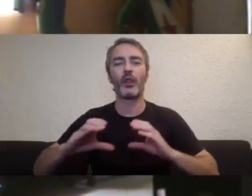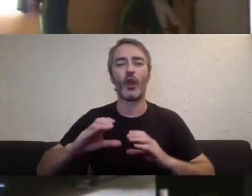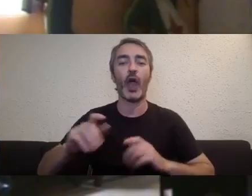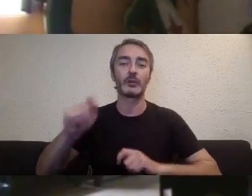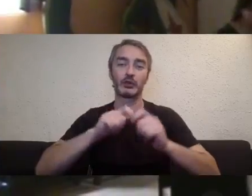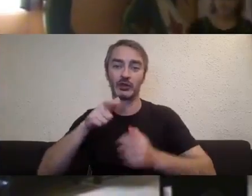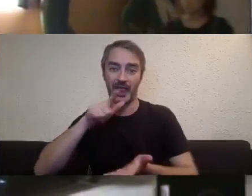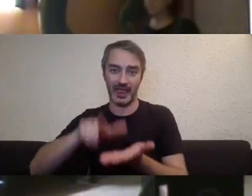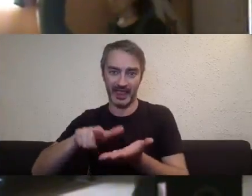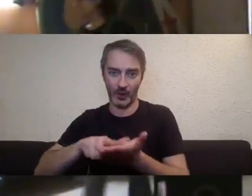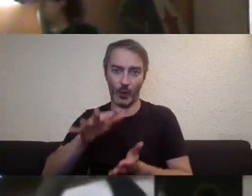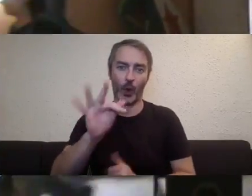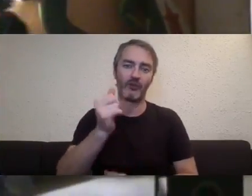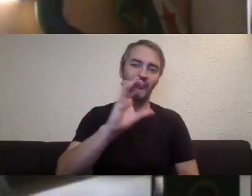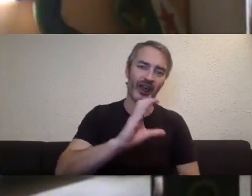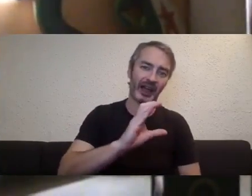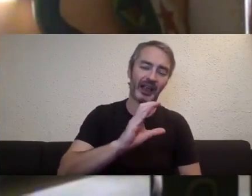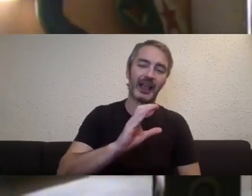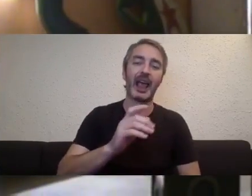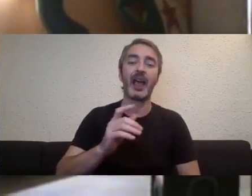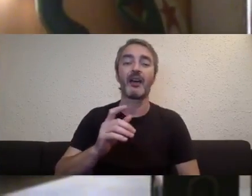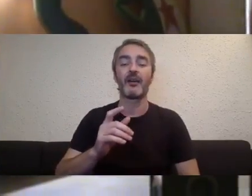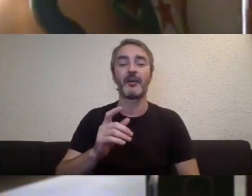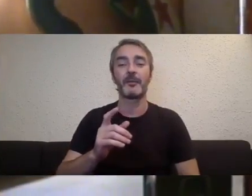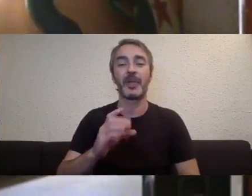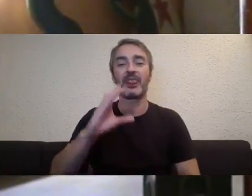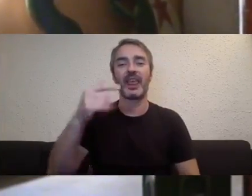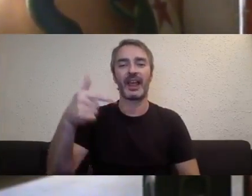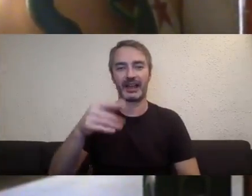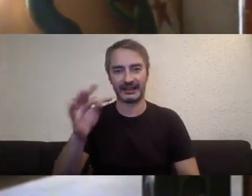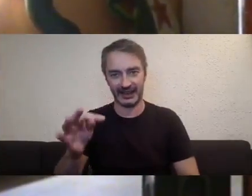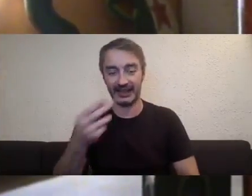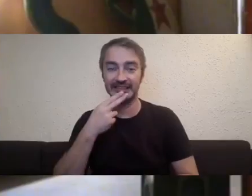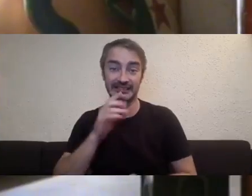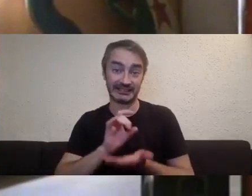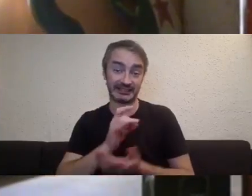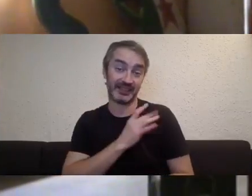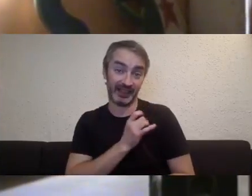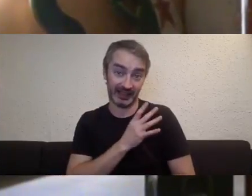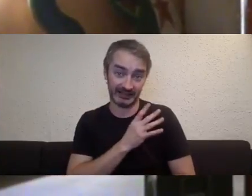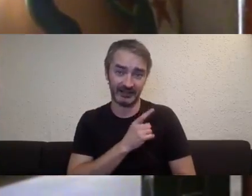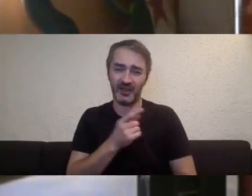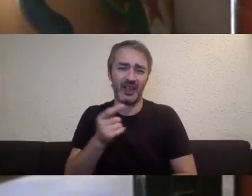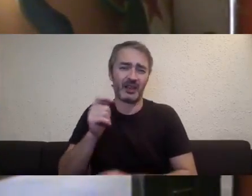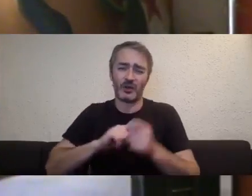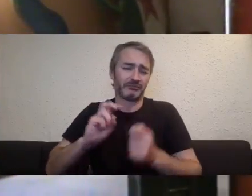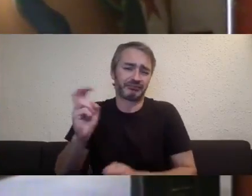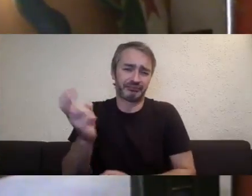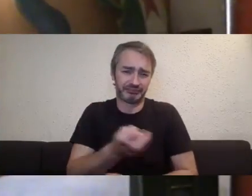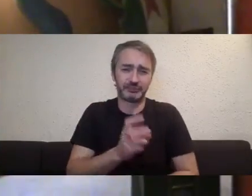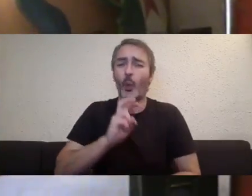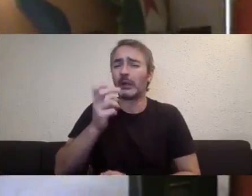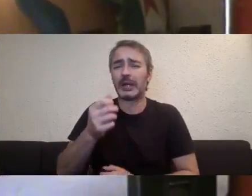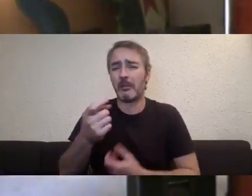la CAL, que és la coordinadora d'associacions per la llengua, el FAC, el Front d'Alliberament Gai de Catalunya, la CGT, que és un